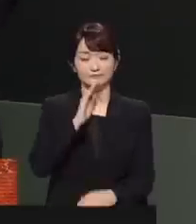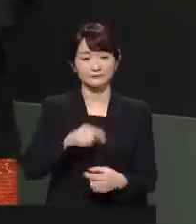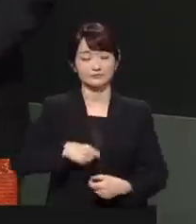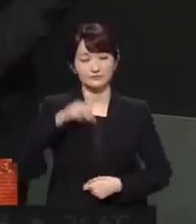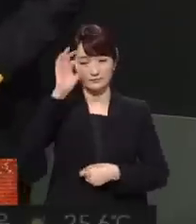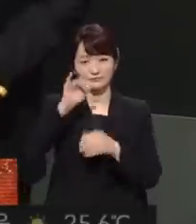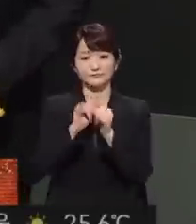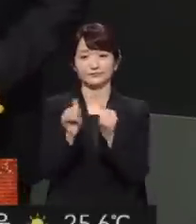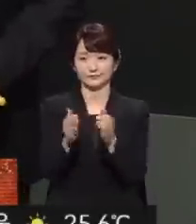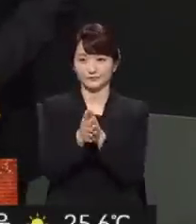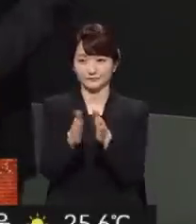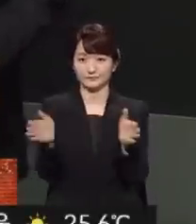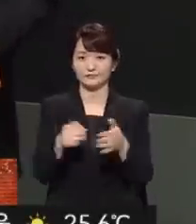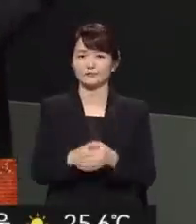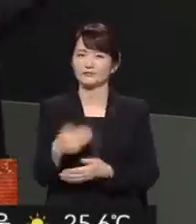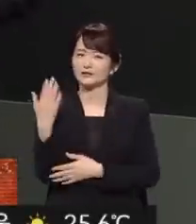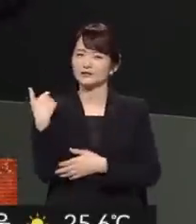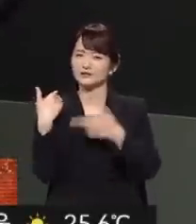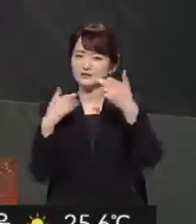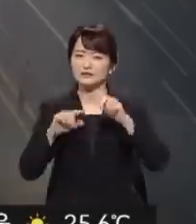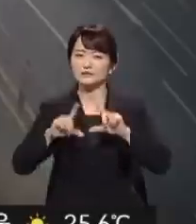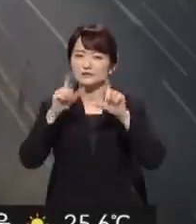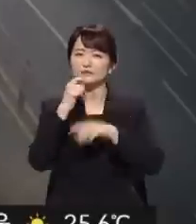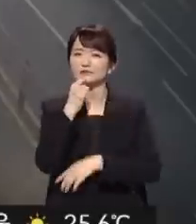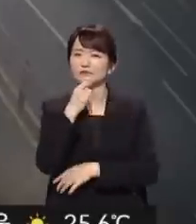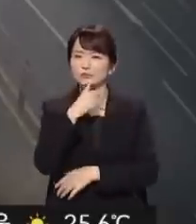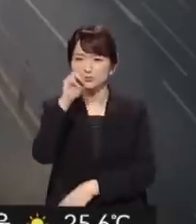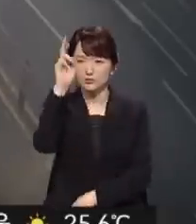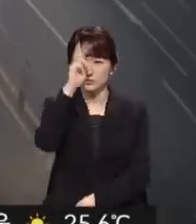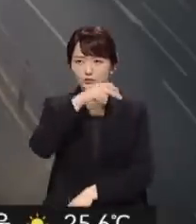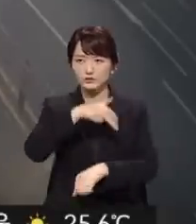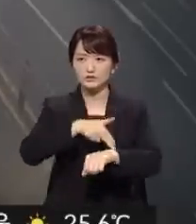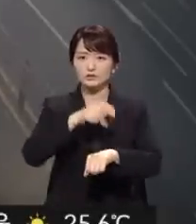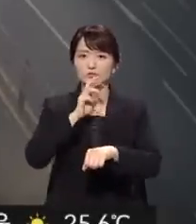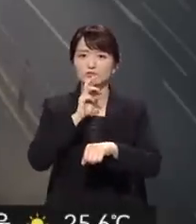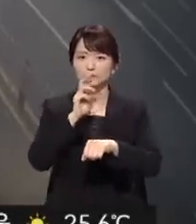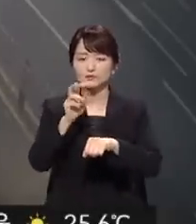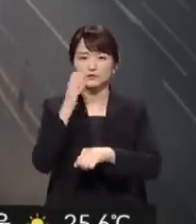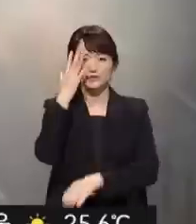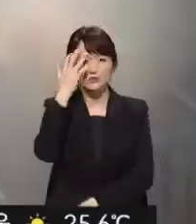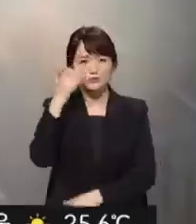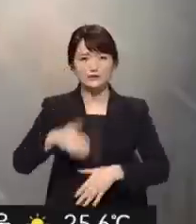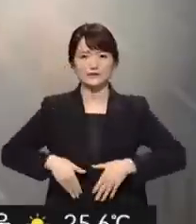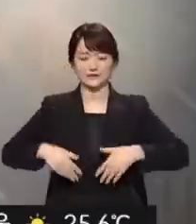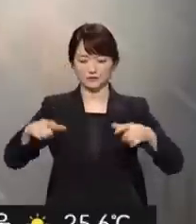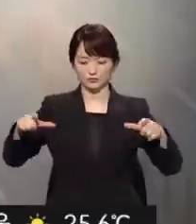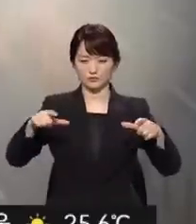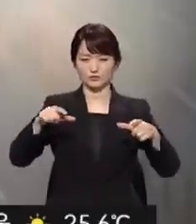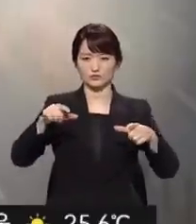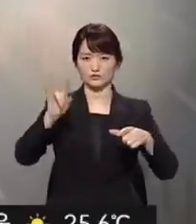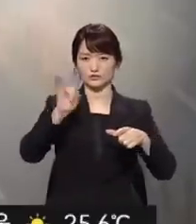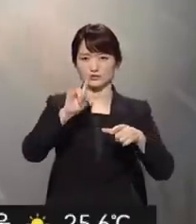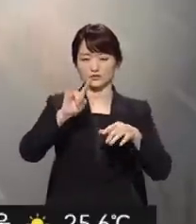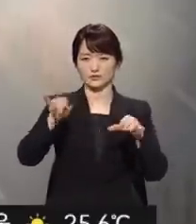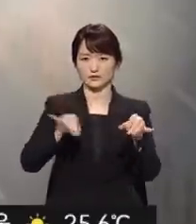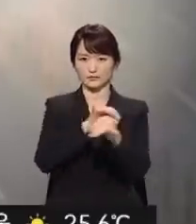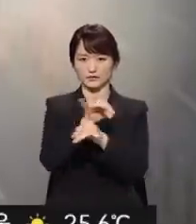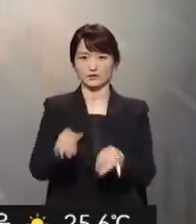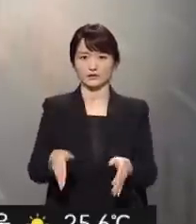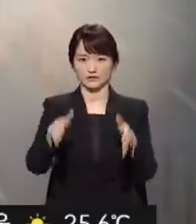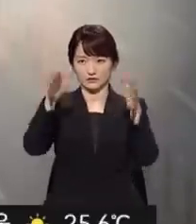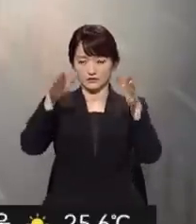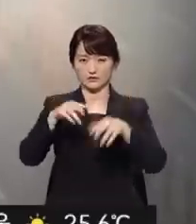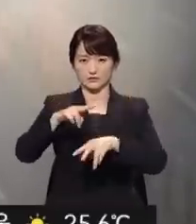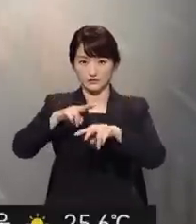진실추적자 사건반장 시작합니다. 지난 17일 월요일 오전 7시 반쯤 울산 남구 현대백화점 앞 사거리에서